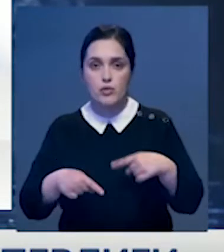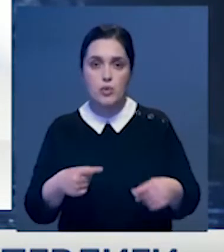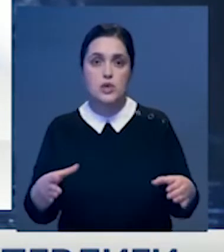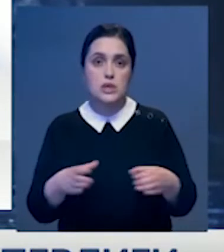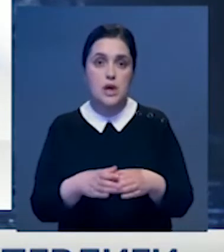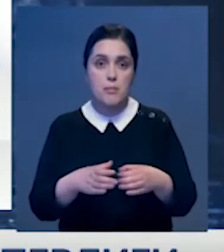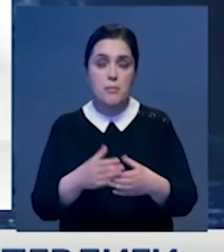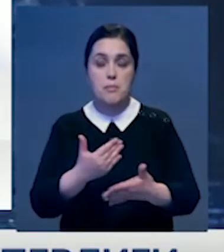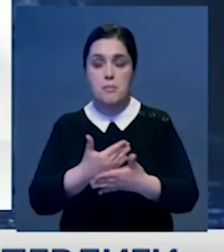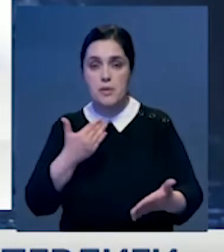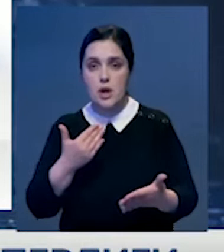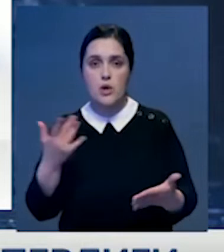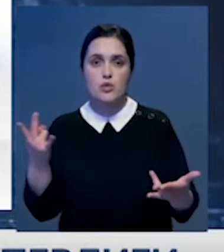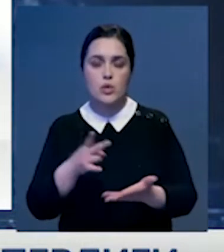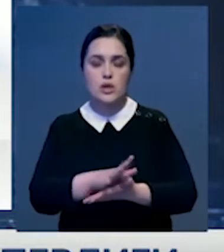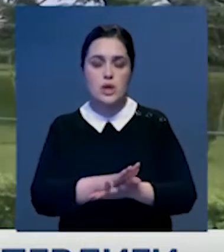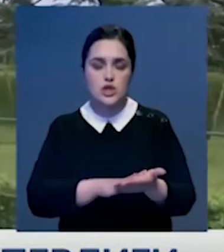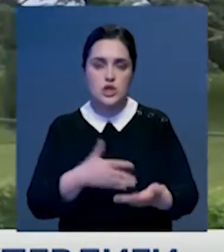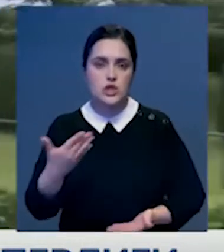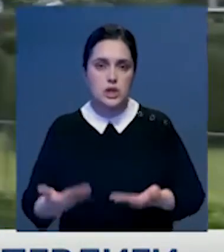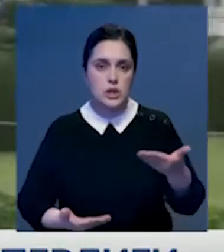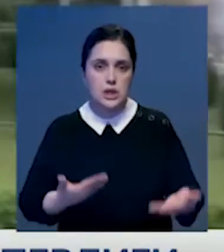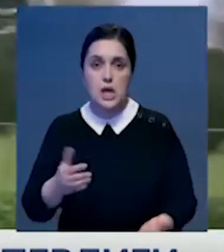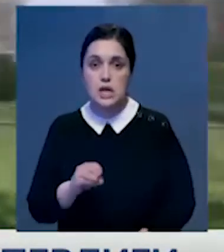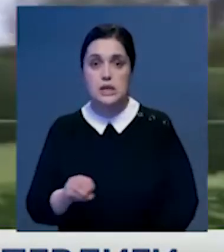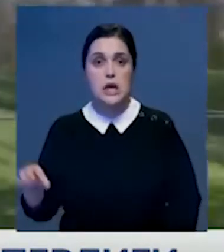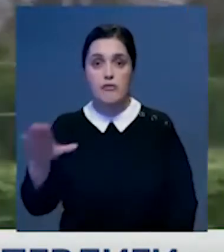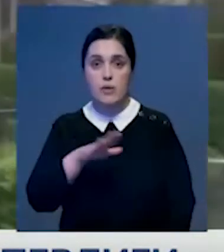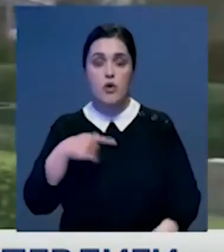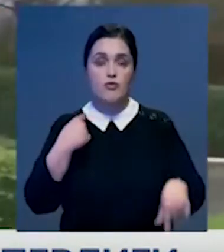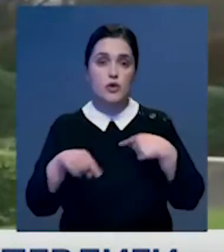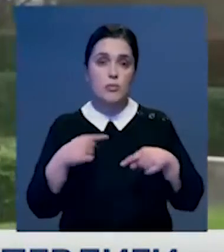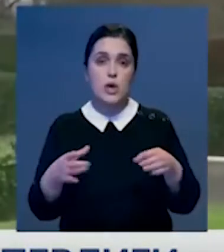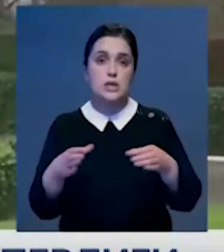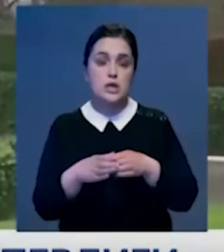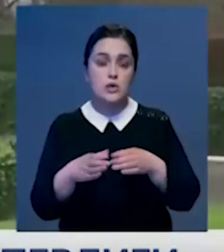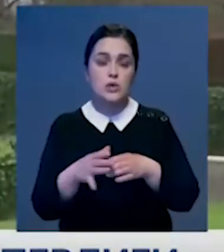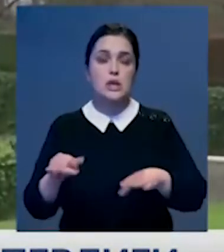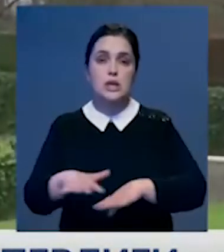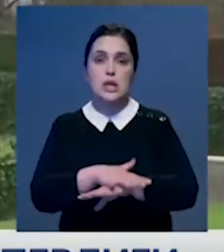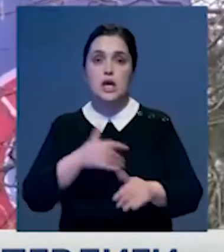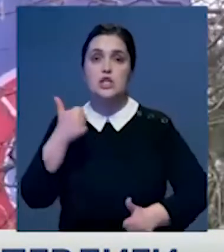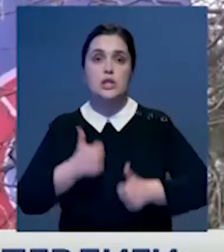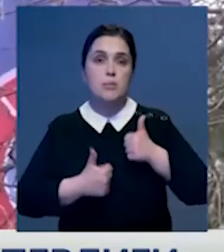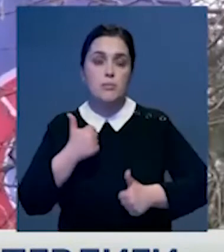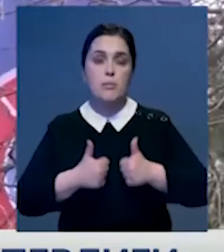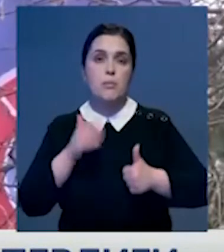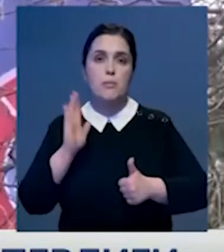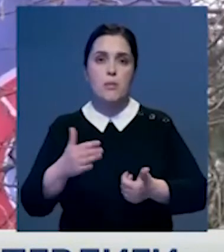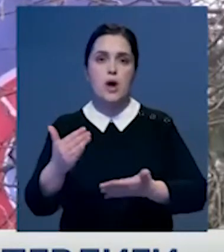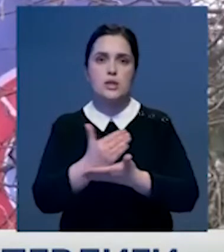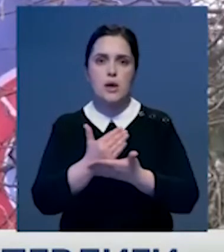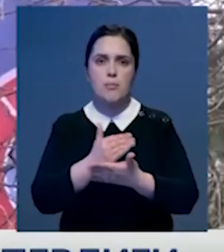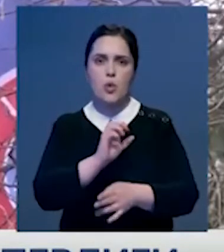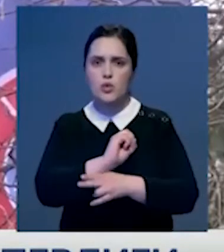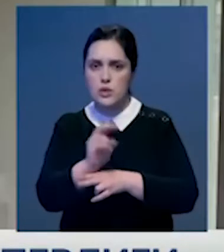прежде чем предпринимать какие-либо дальнейшие шаги европейский футбольный союз и национальные чемпионаты собираются отстранить клубы